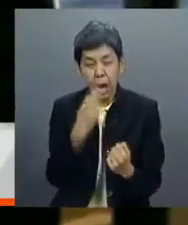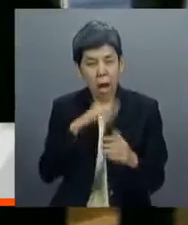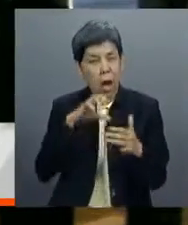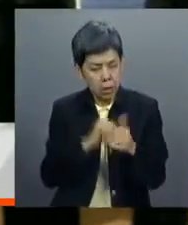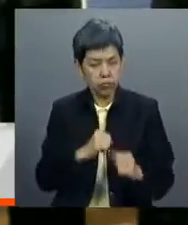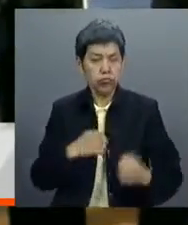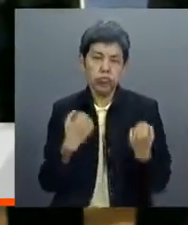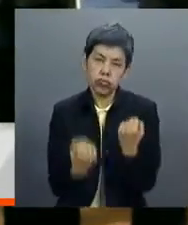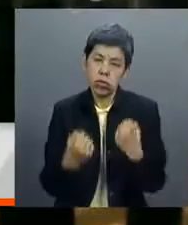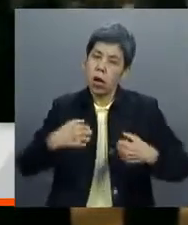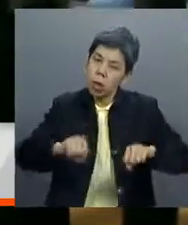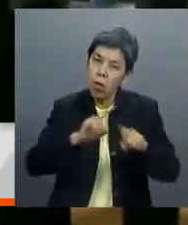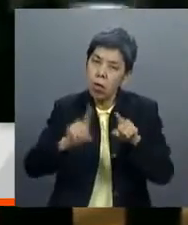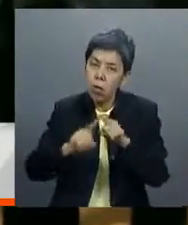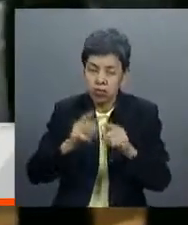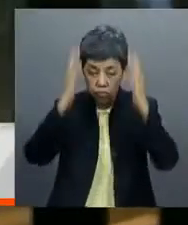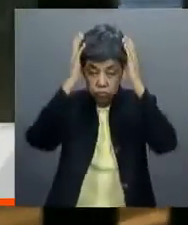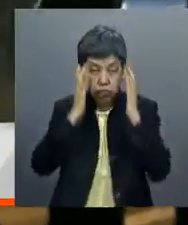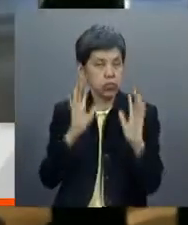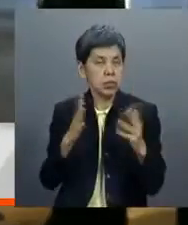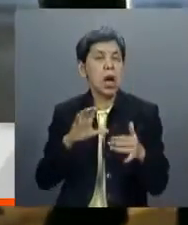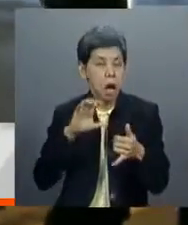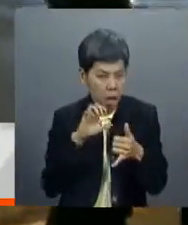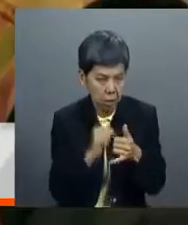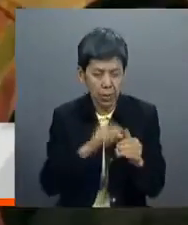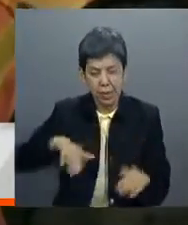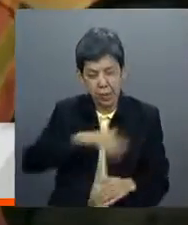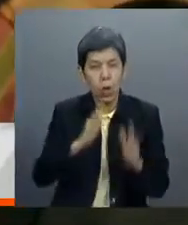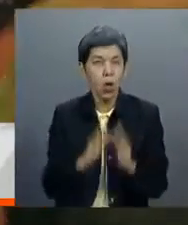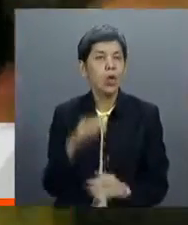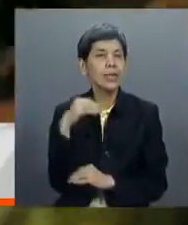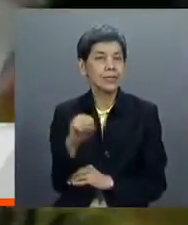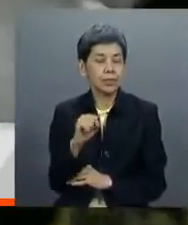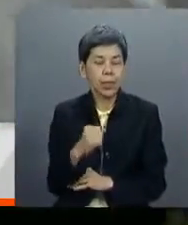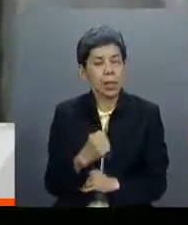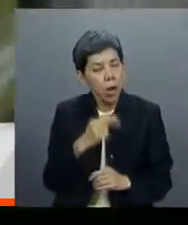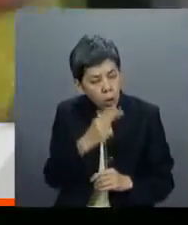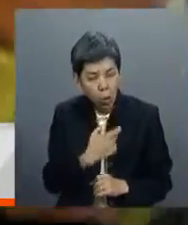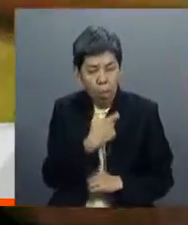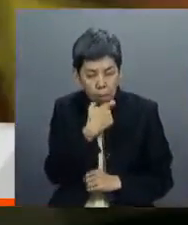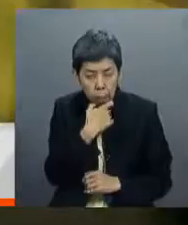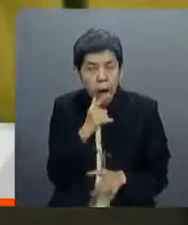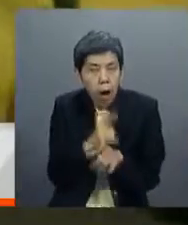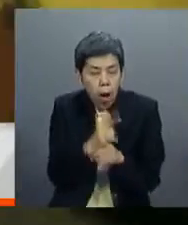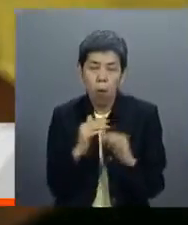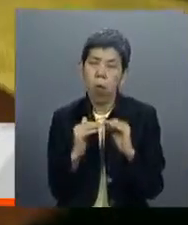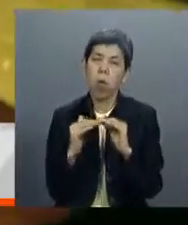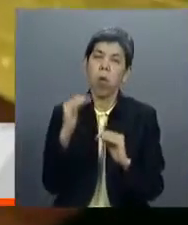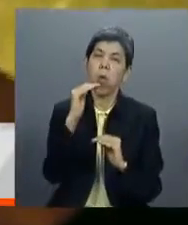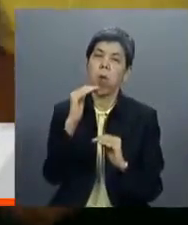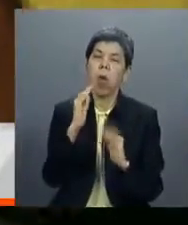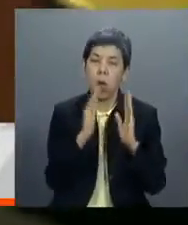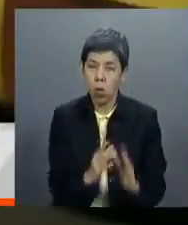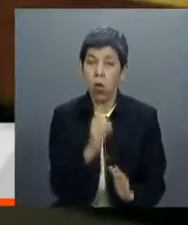มผู้ขับขี่รถจักรยานยนต์ที่ไม่สวมหมวกนิรภัยรวมทั้งหมด10คนและยังตรวจวัดแอลกอฮอล์เกินกฎหมายกำหนดอีก1